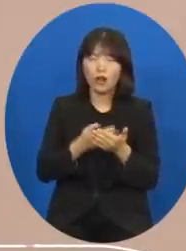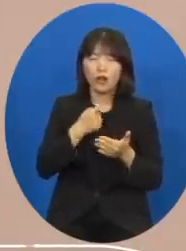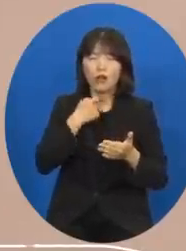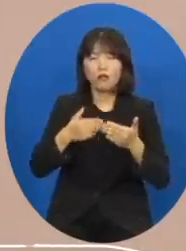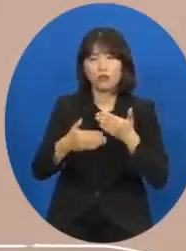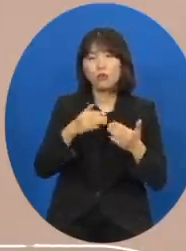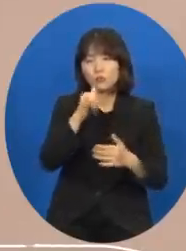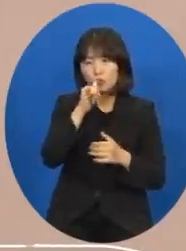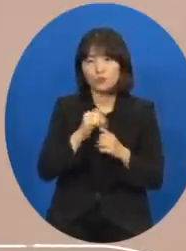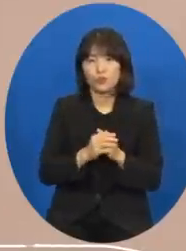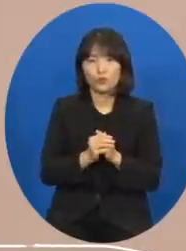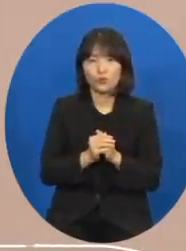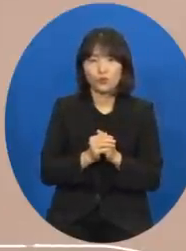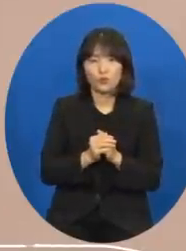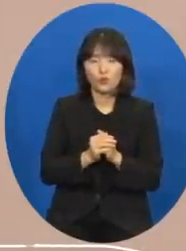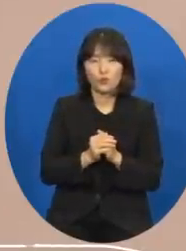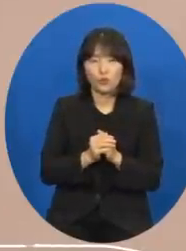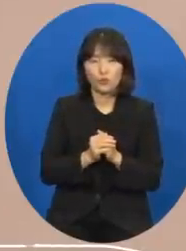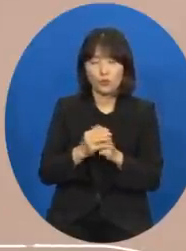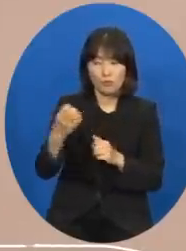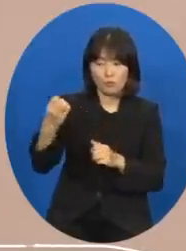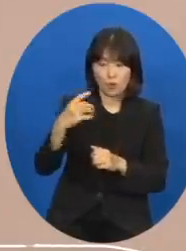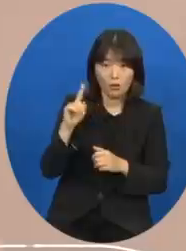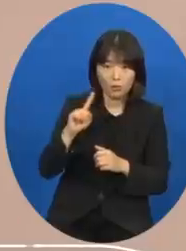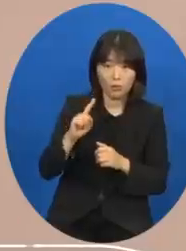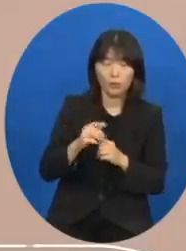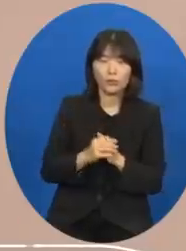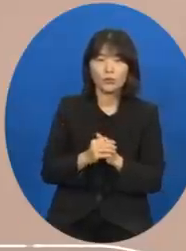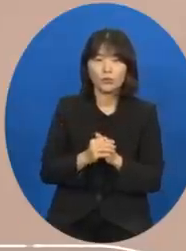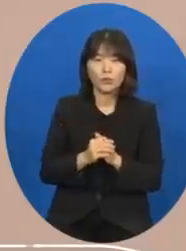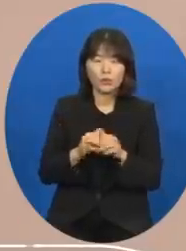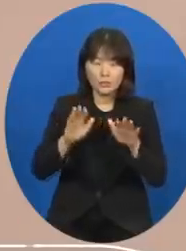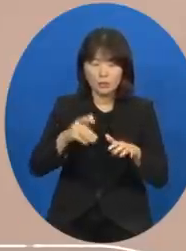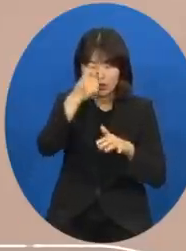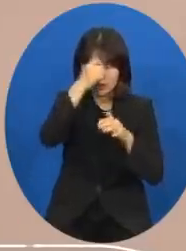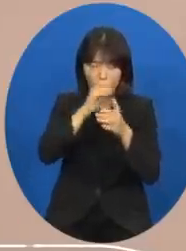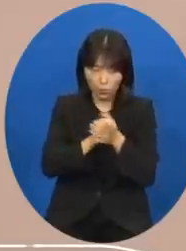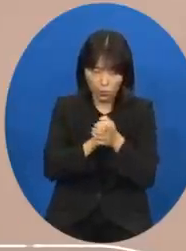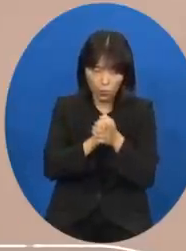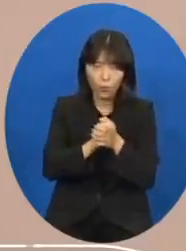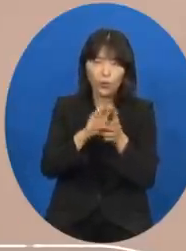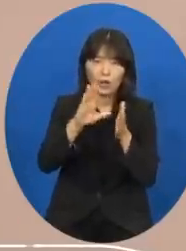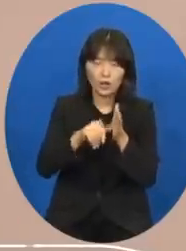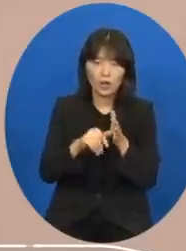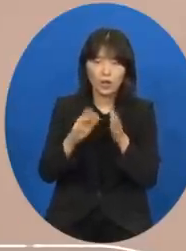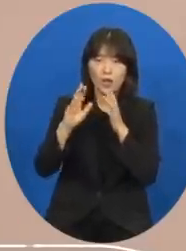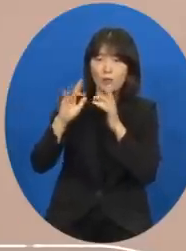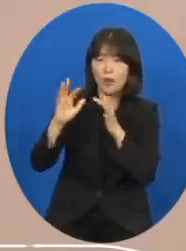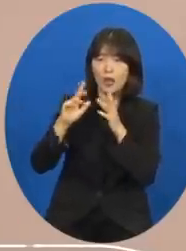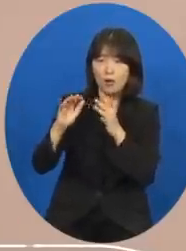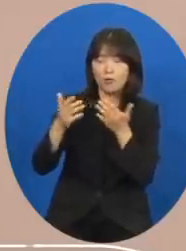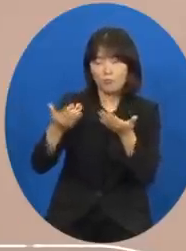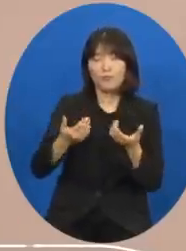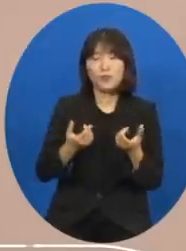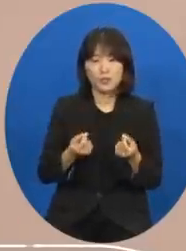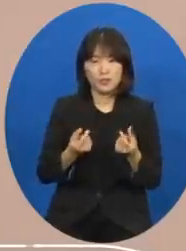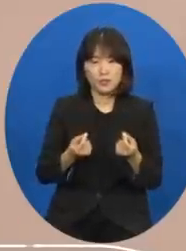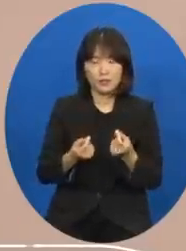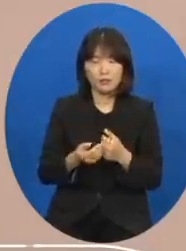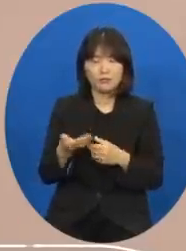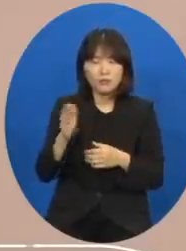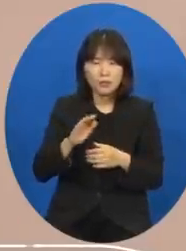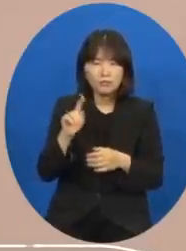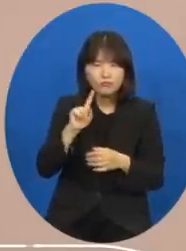했다는 거예요. 그러면서 그분이 하는 이야기가 이번에 기도하면서 방언을 받은 것 같다는 거예요. 그런데